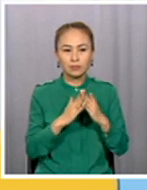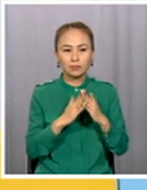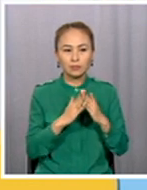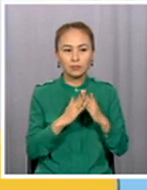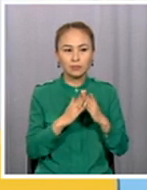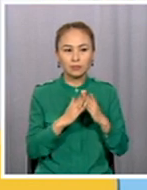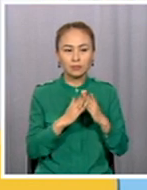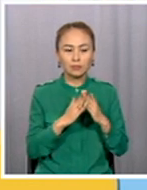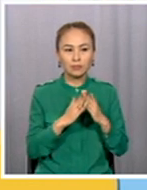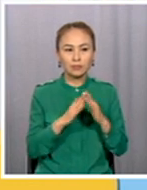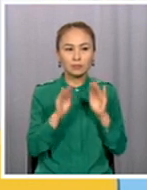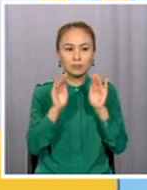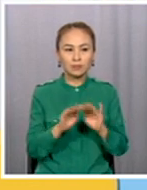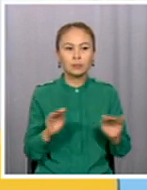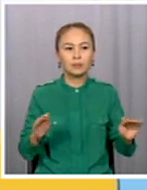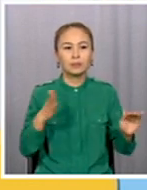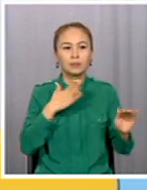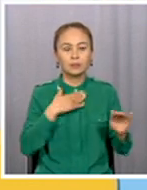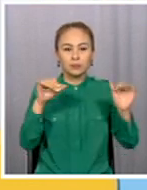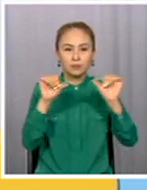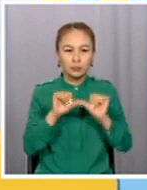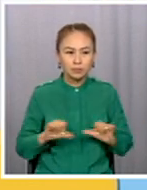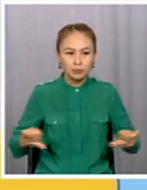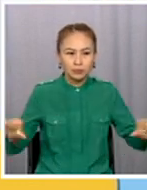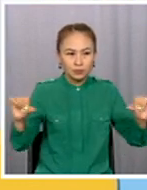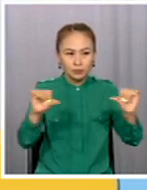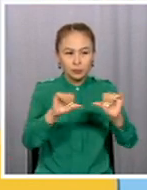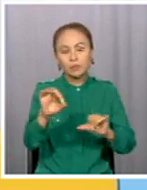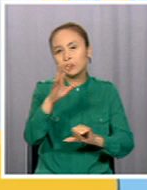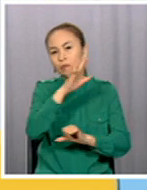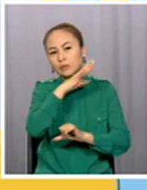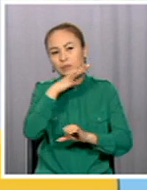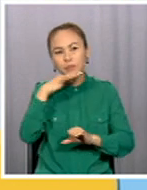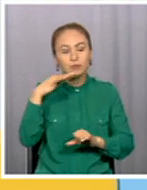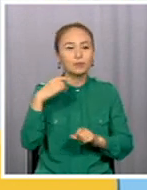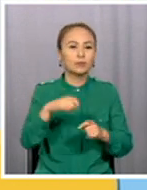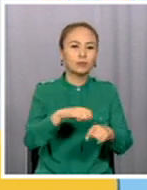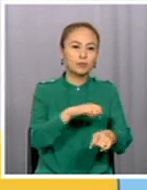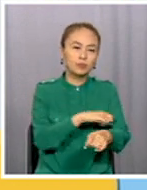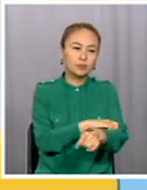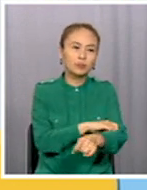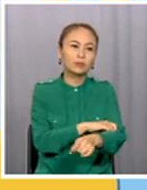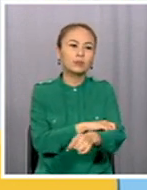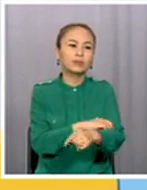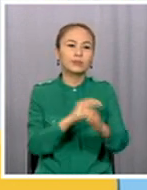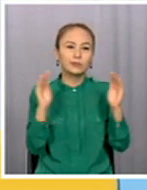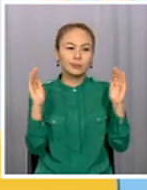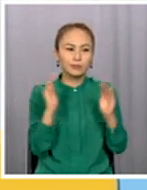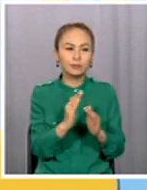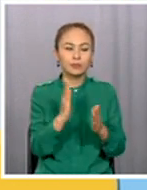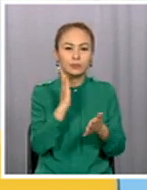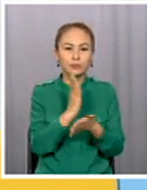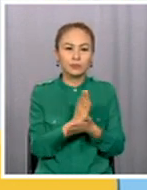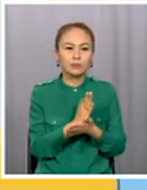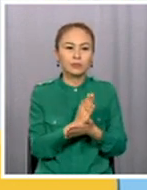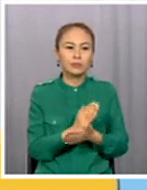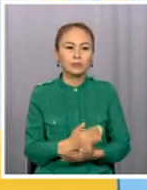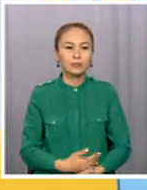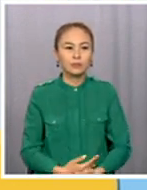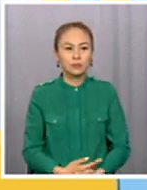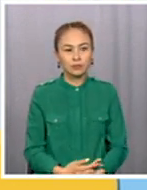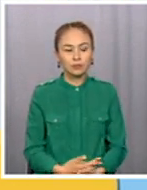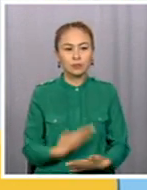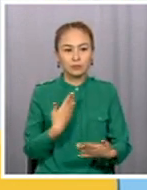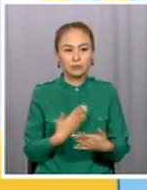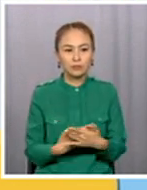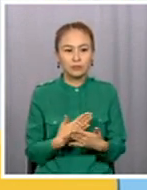Балалар, біздің қоршаған ортада көптеген ұзын әрі қысқа заттар бар.